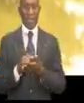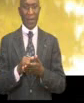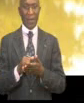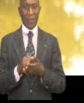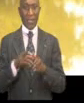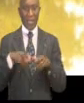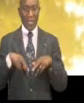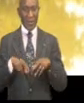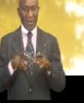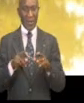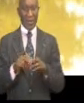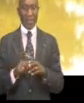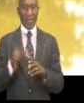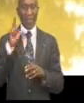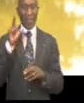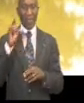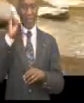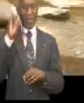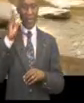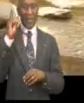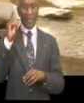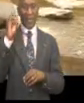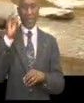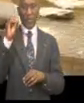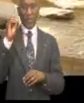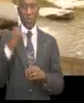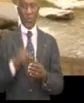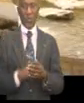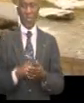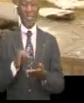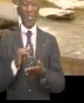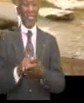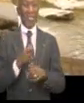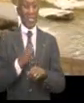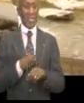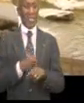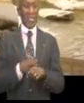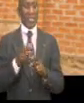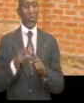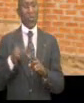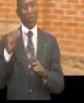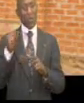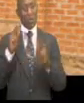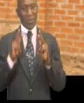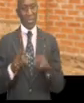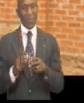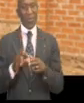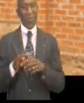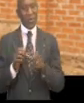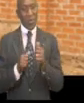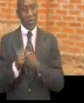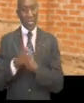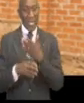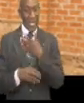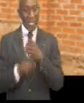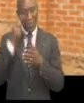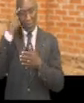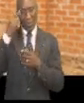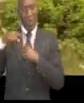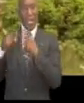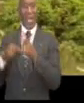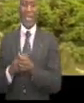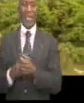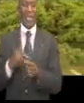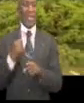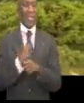atteindre ce cours d'eau pour effectuer leurs tâches ménagères. Et pour cause, un mur construit récemment par un particulier les empêche